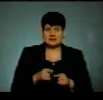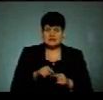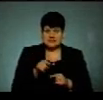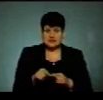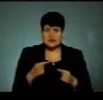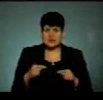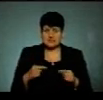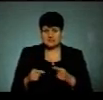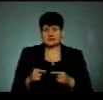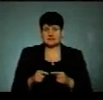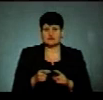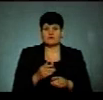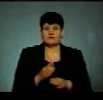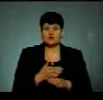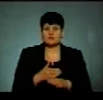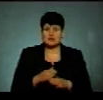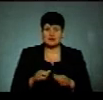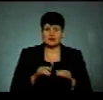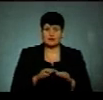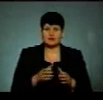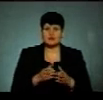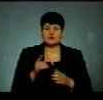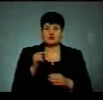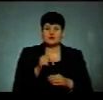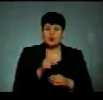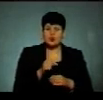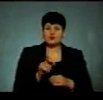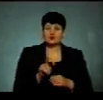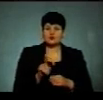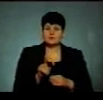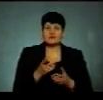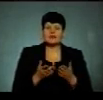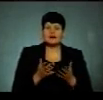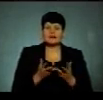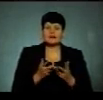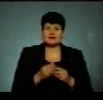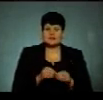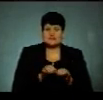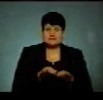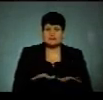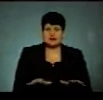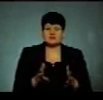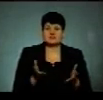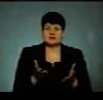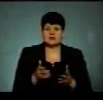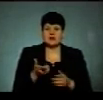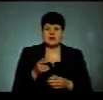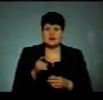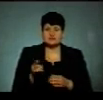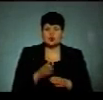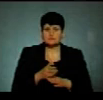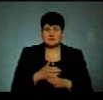межах газорозподільних компаній складається з того, яка кількість мереж, яка кількість